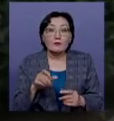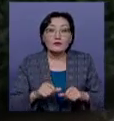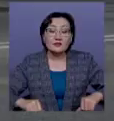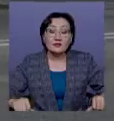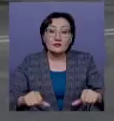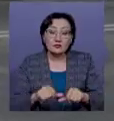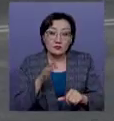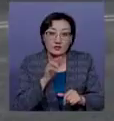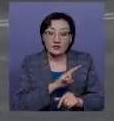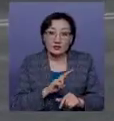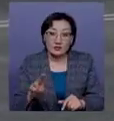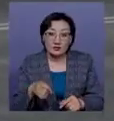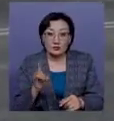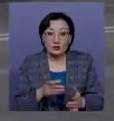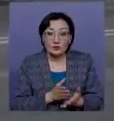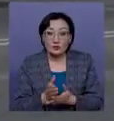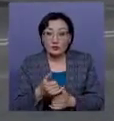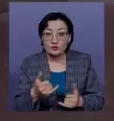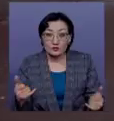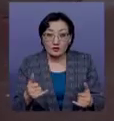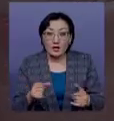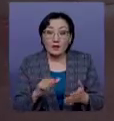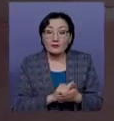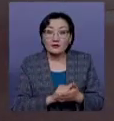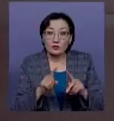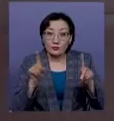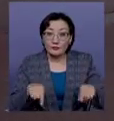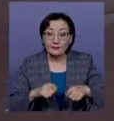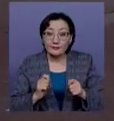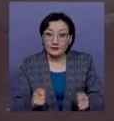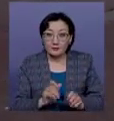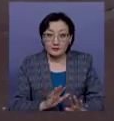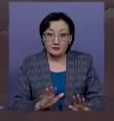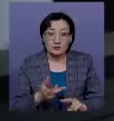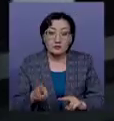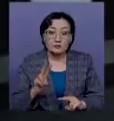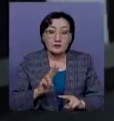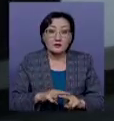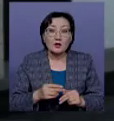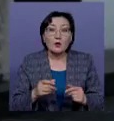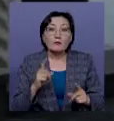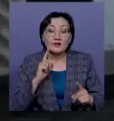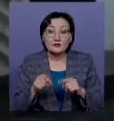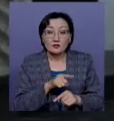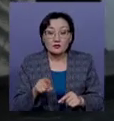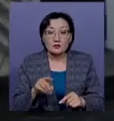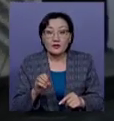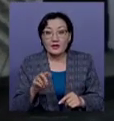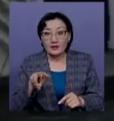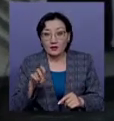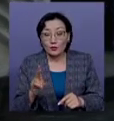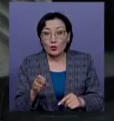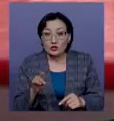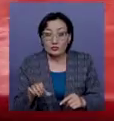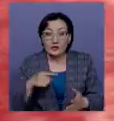карантин уақытында ешкімге такси қызметін көрсетуге лицензия берілмейді дегенді баса айтты. Сонымен қатар, брифинг барысында Ерлан